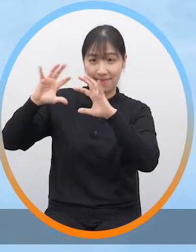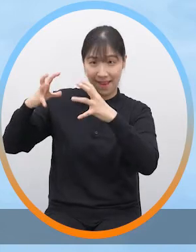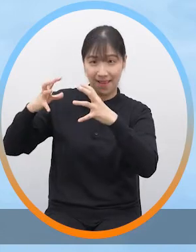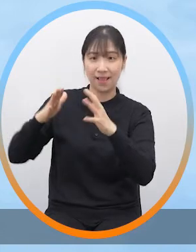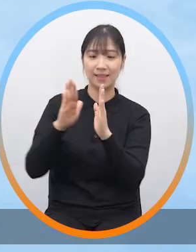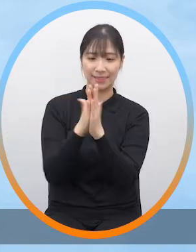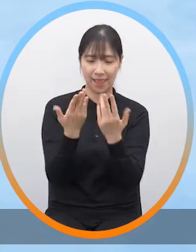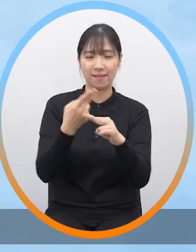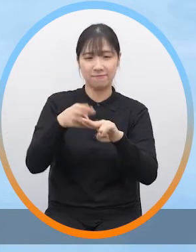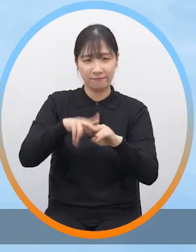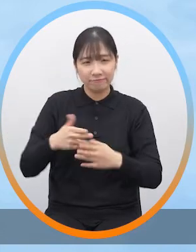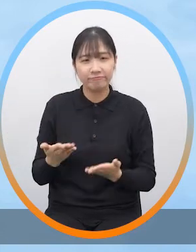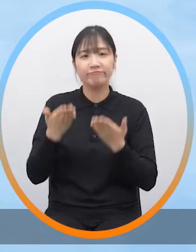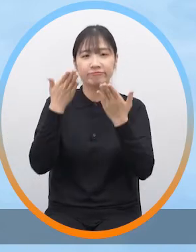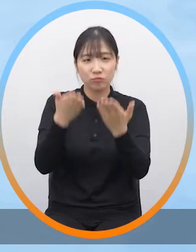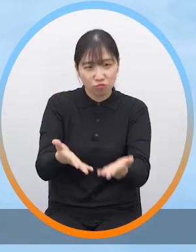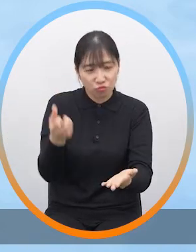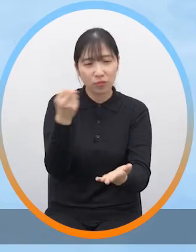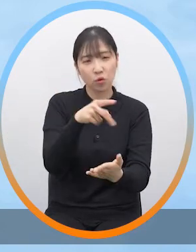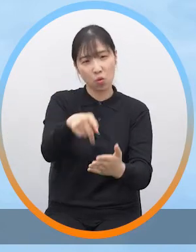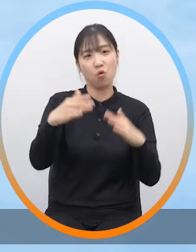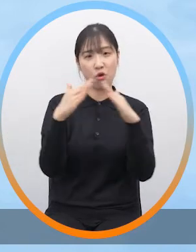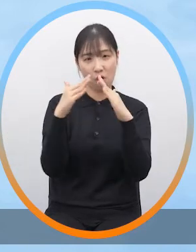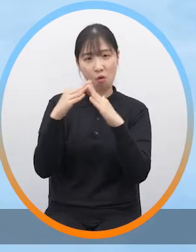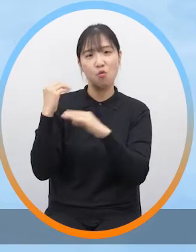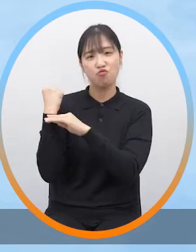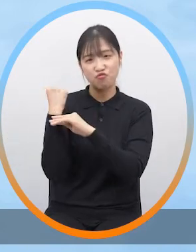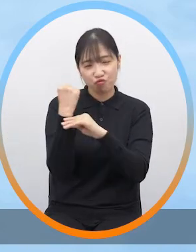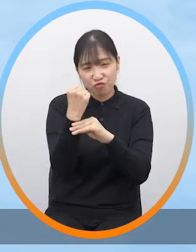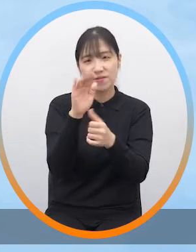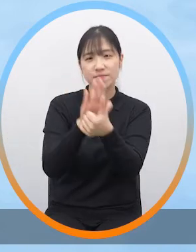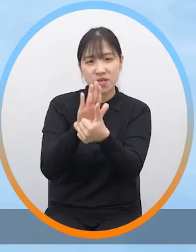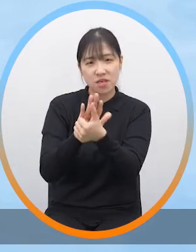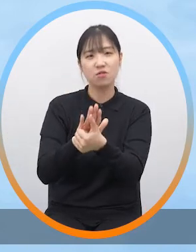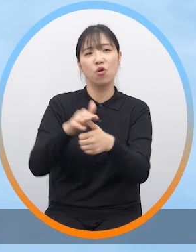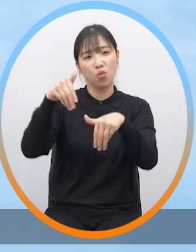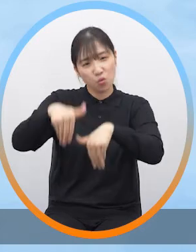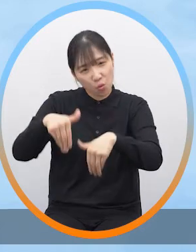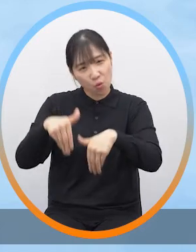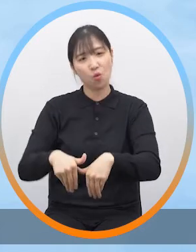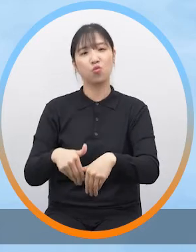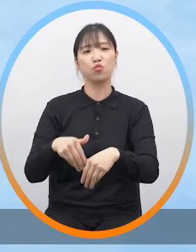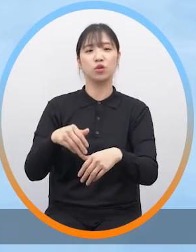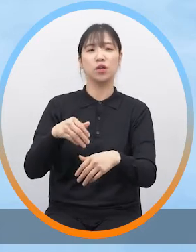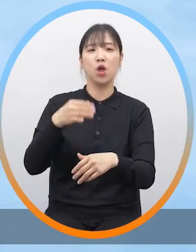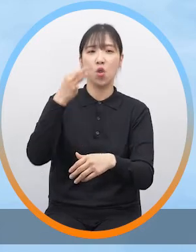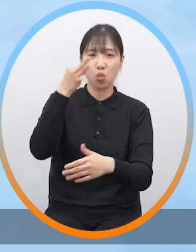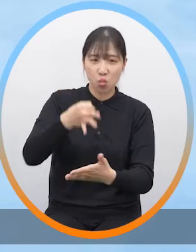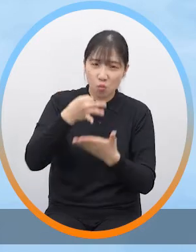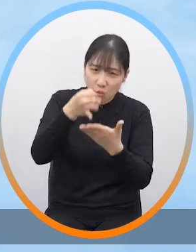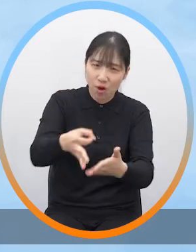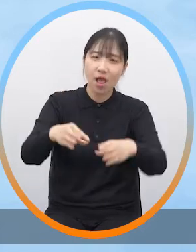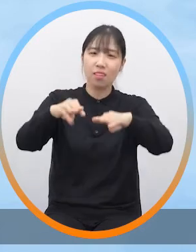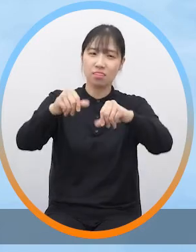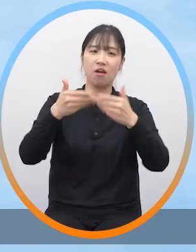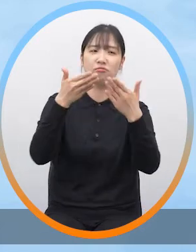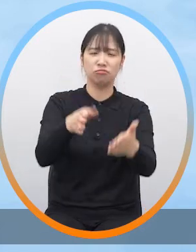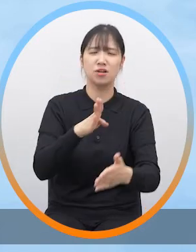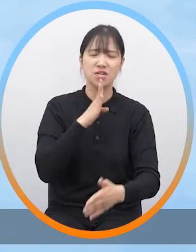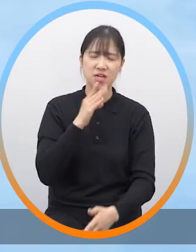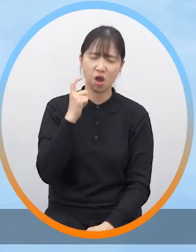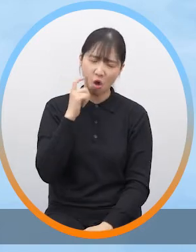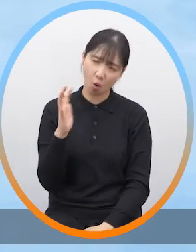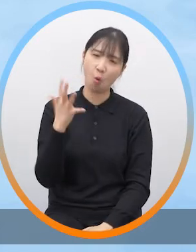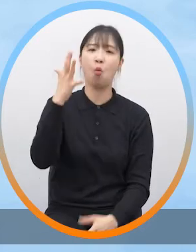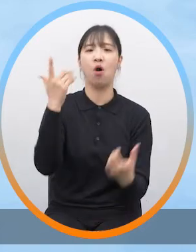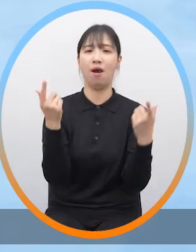책을 국가에서 내려주고 또 서원을 유지하는 데 필요한 노비와 토지도 내려주고, 그래서 어떻게 보면 굉장한 영광이 될 수도